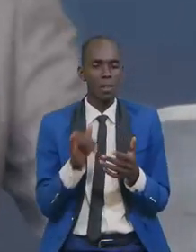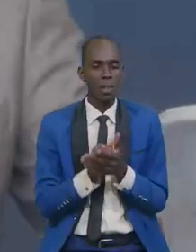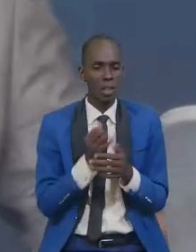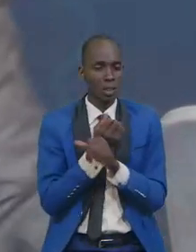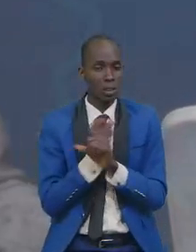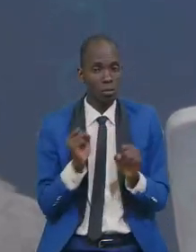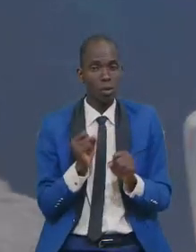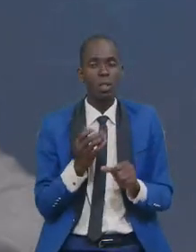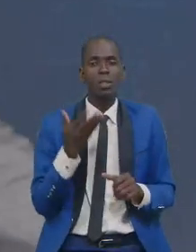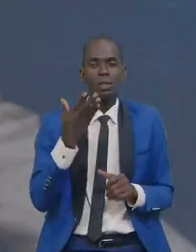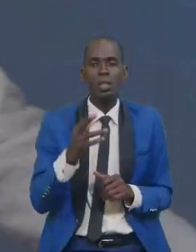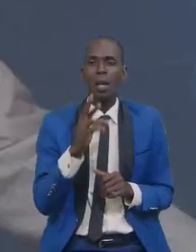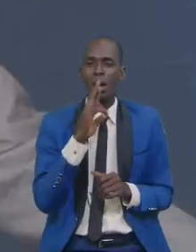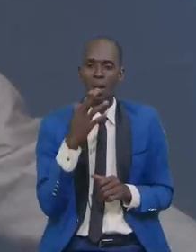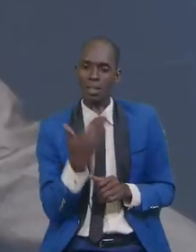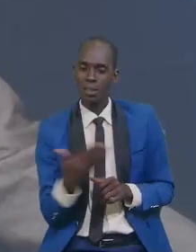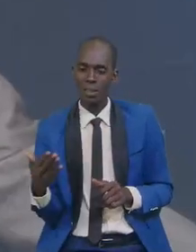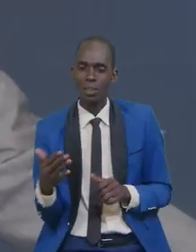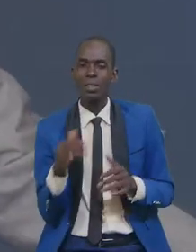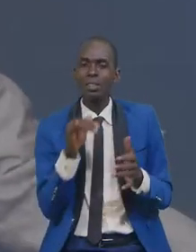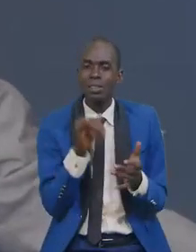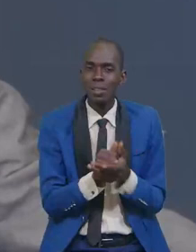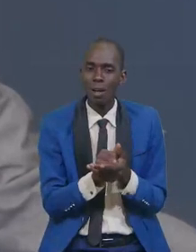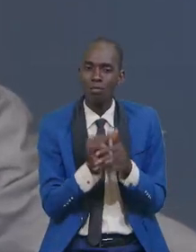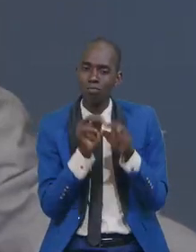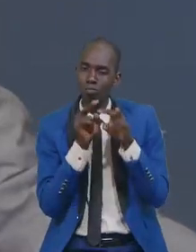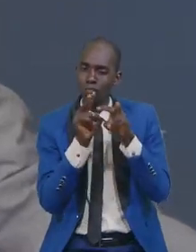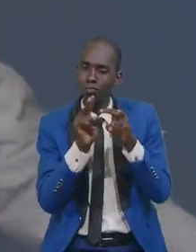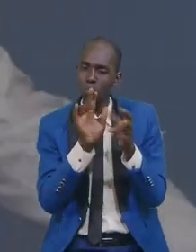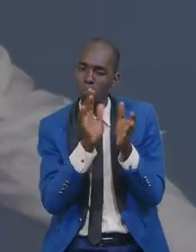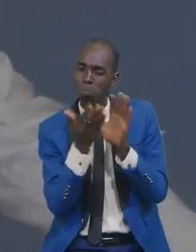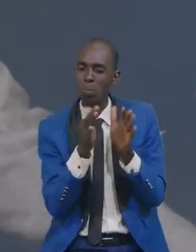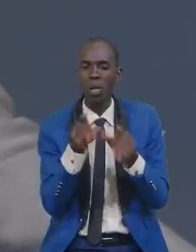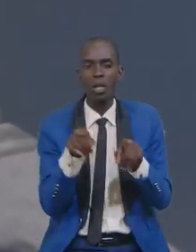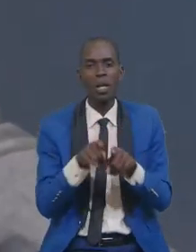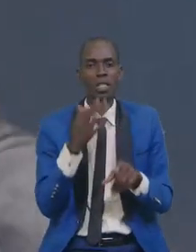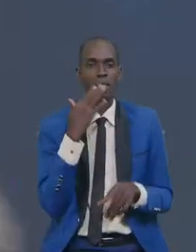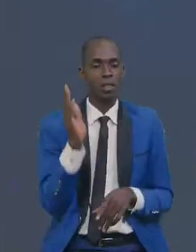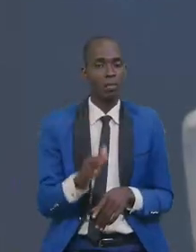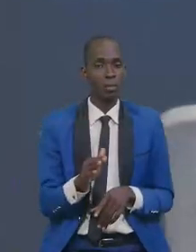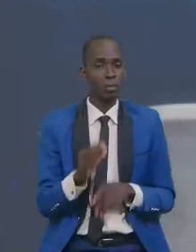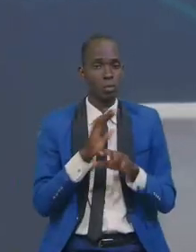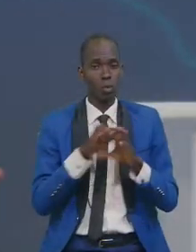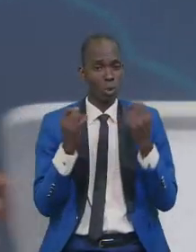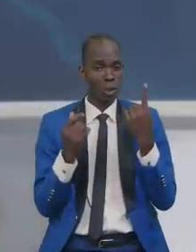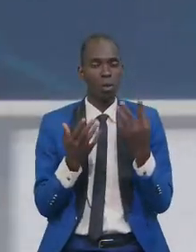salut, il y a des choses appelées espèces de mal. Laissez-moi vous